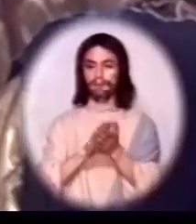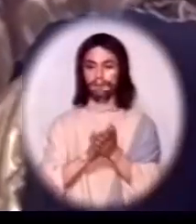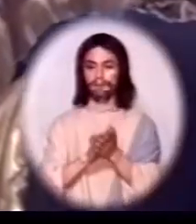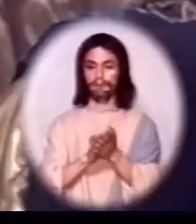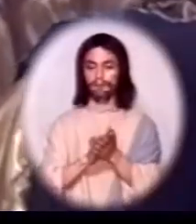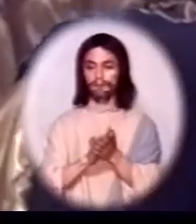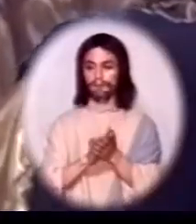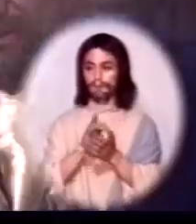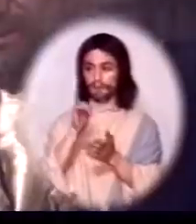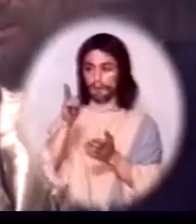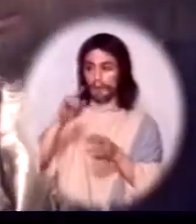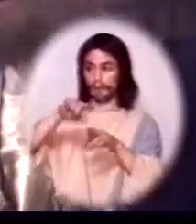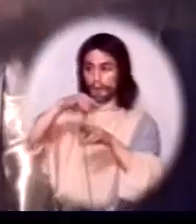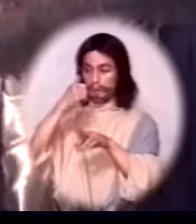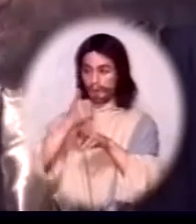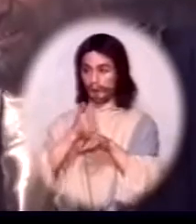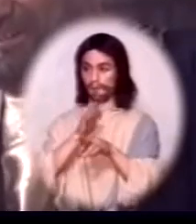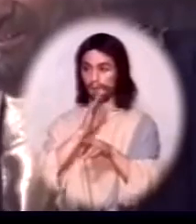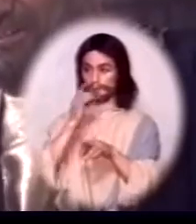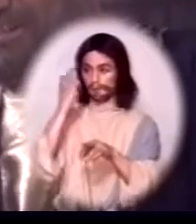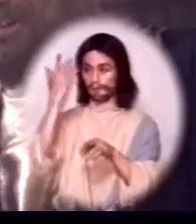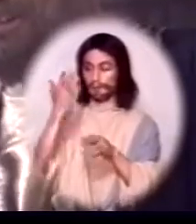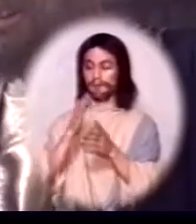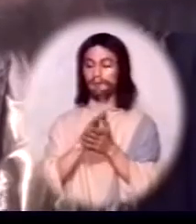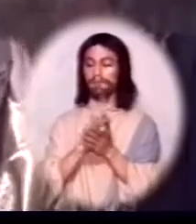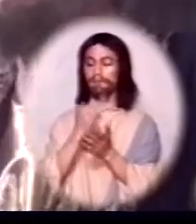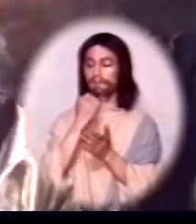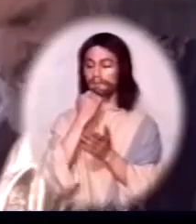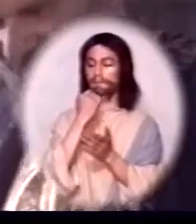자칭합니다. 이 녀석이 왕이라고?